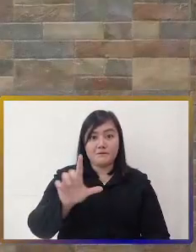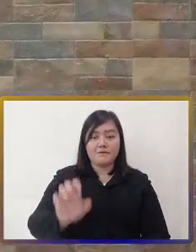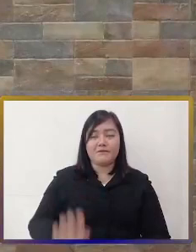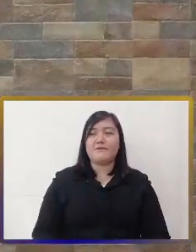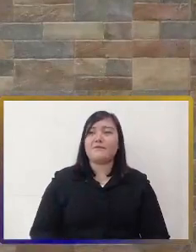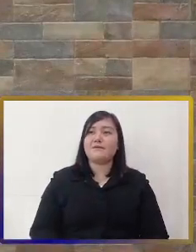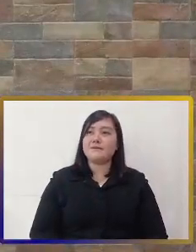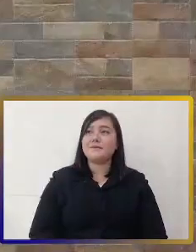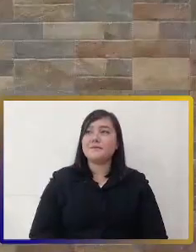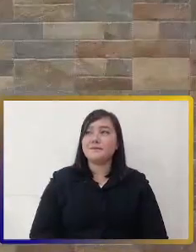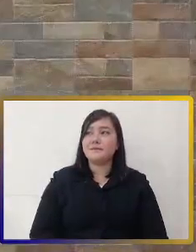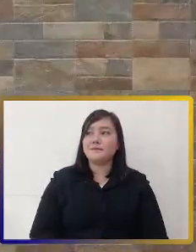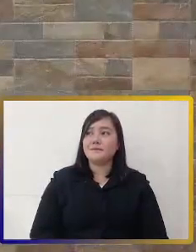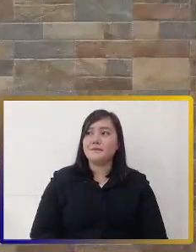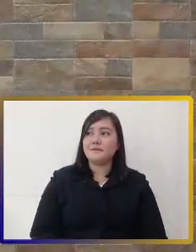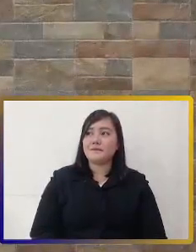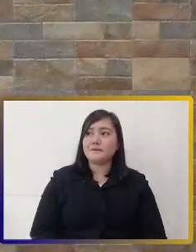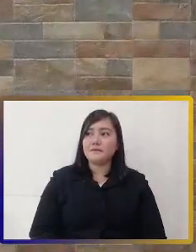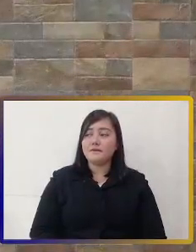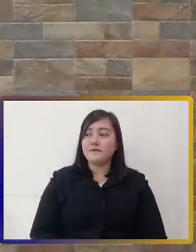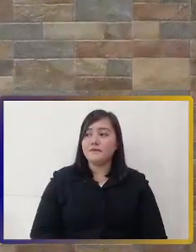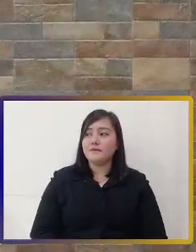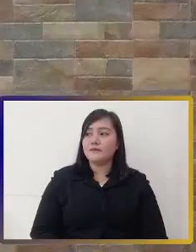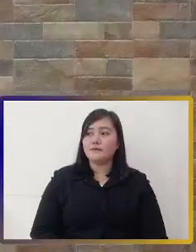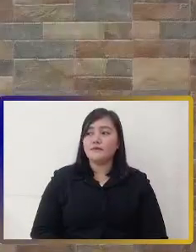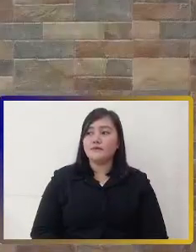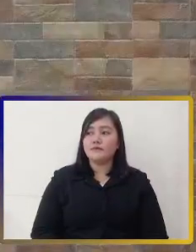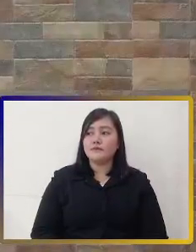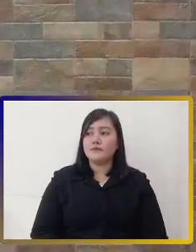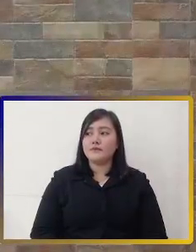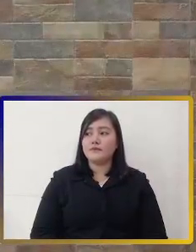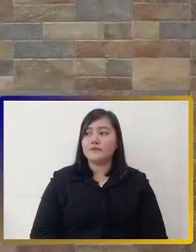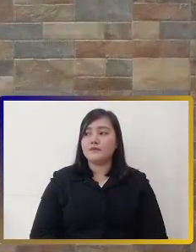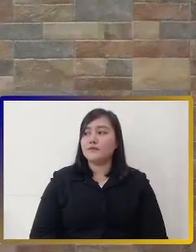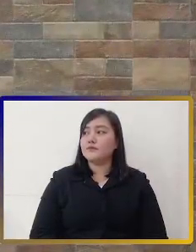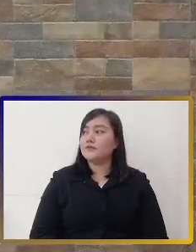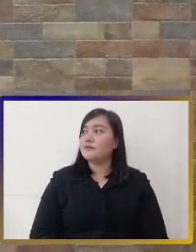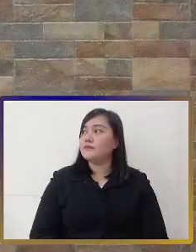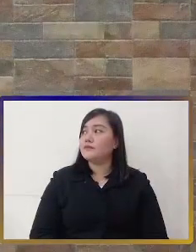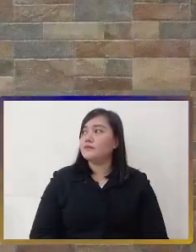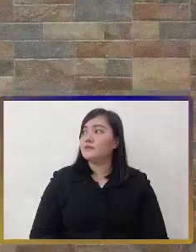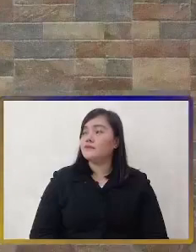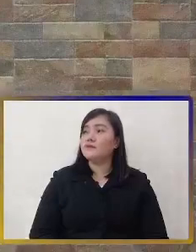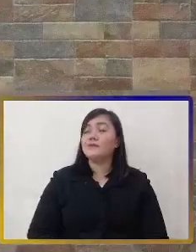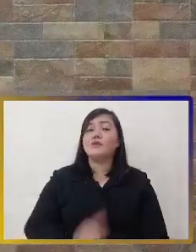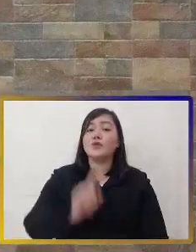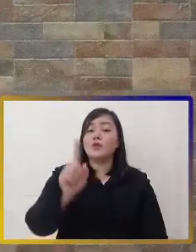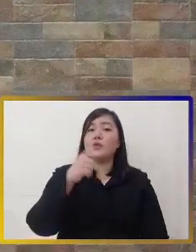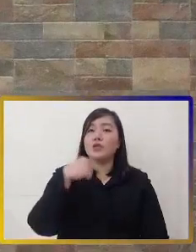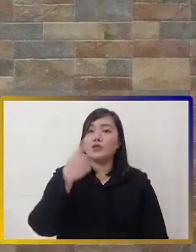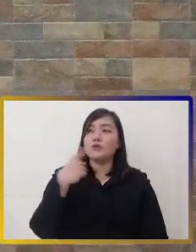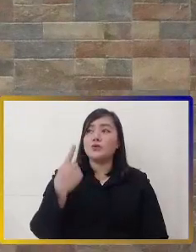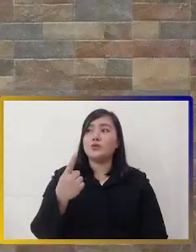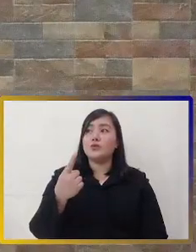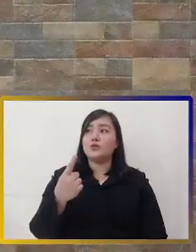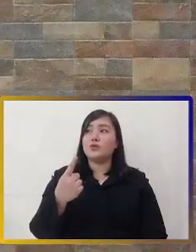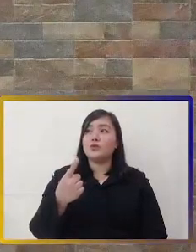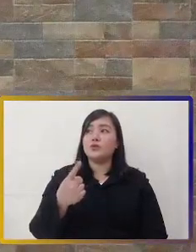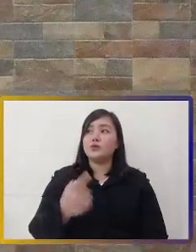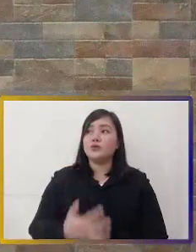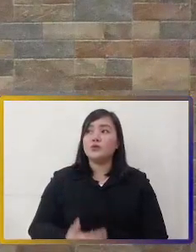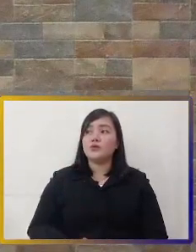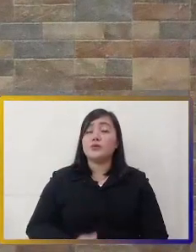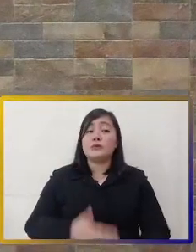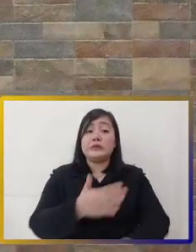kumbaga, nagpupush, mga kapatid. Nagpupush ng Christianity at isa sa nagpa-develop ng Christianity sa mundo ay si